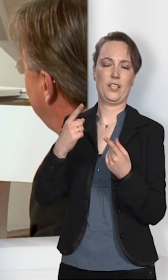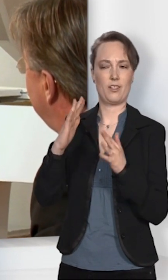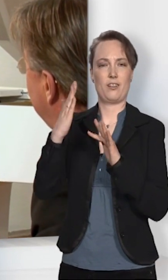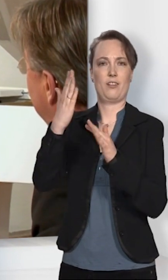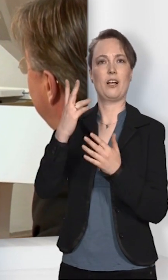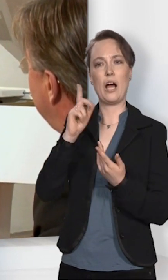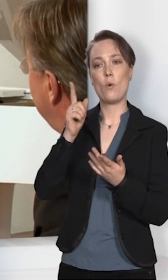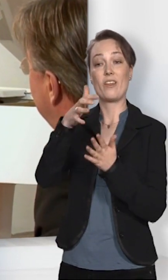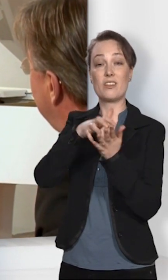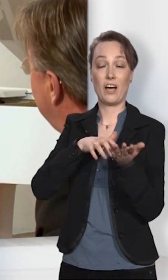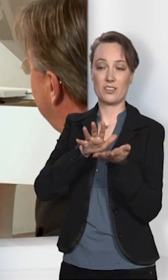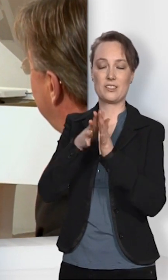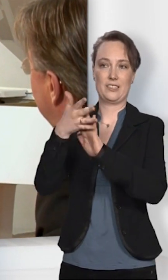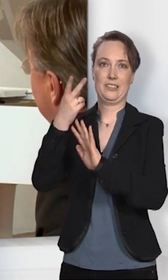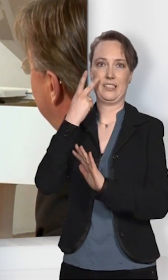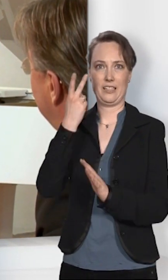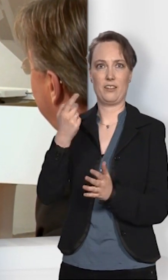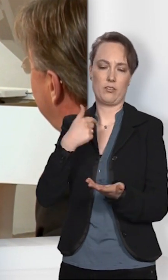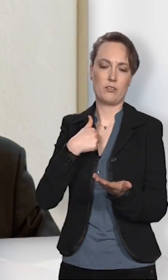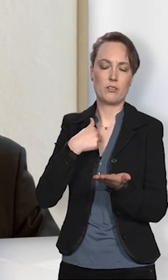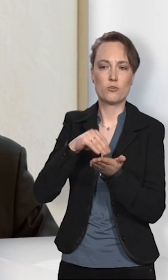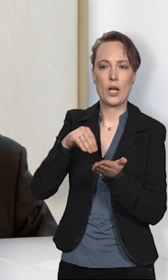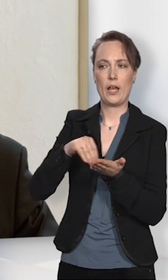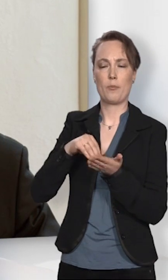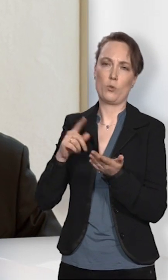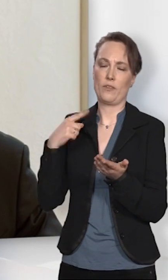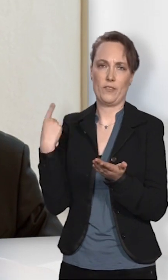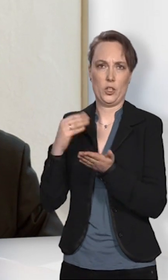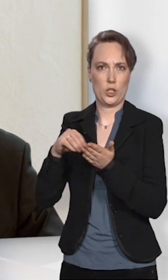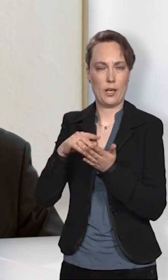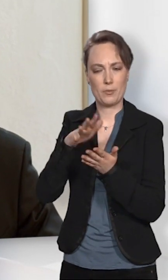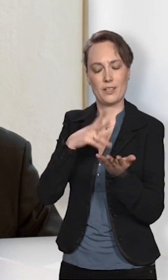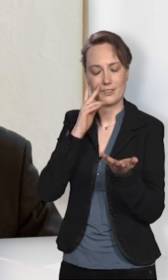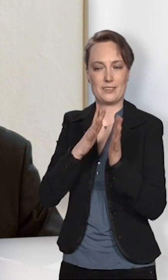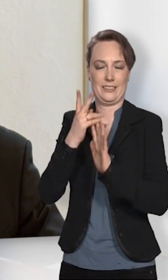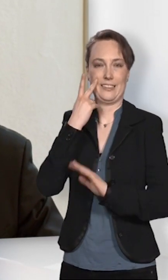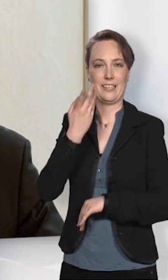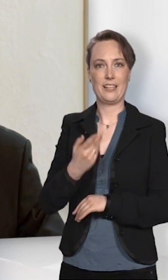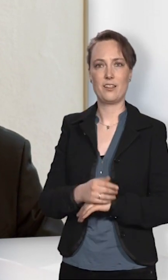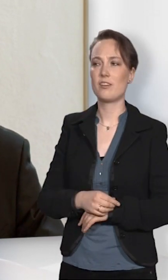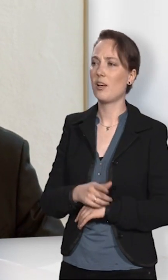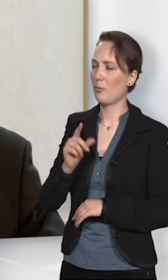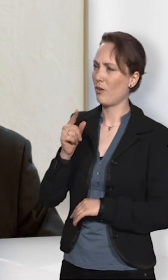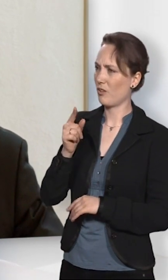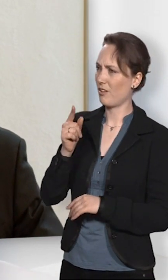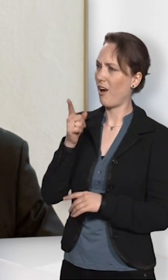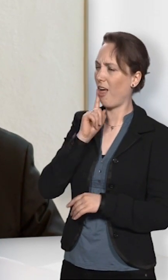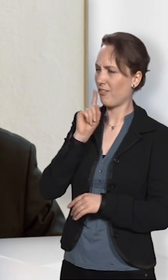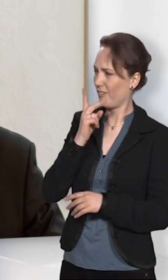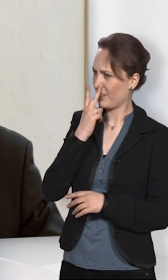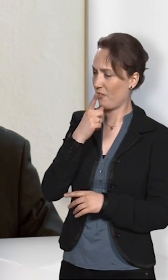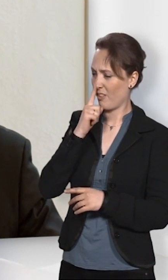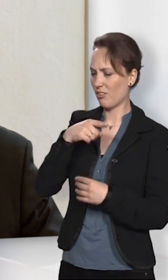den Texten wieder, die ich und wir schreiben. Das heißt, man muss sich Ihren Alltag so vorstellen, wenn Sie depressiv gestimmt sind